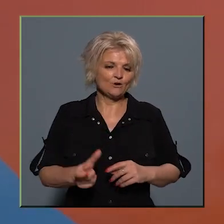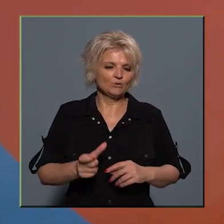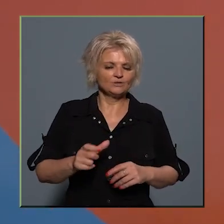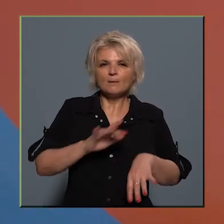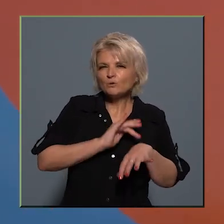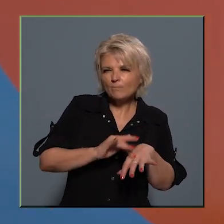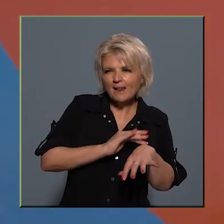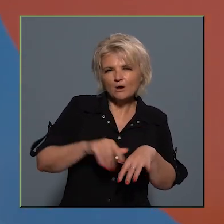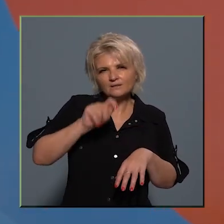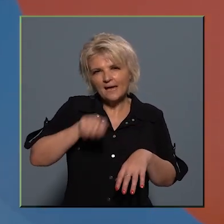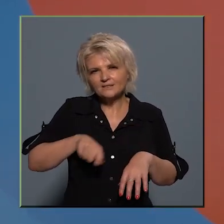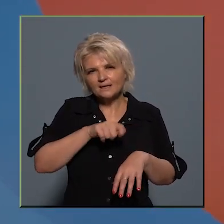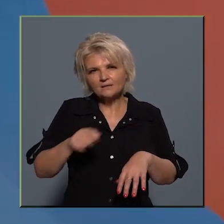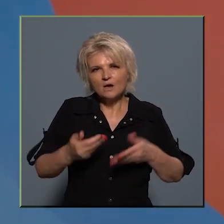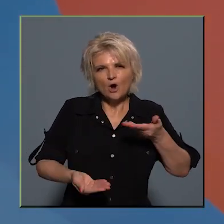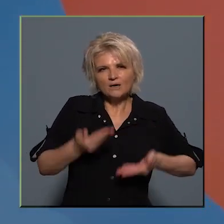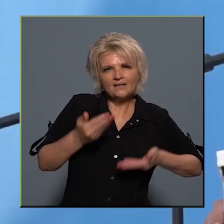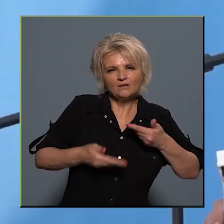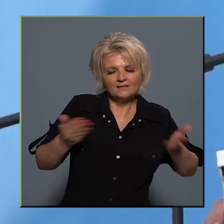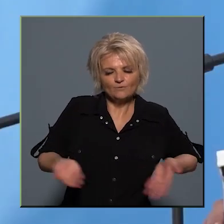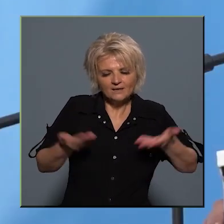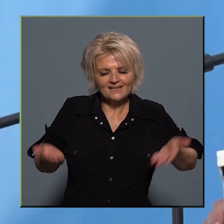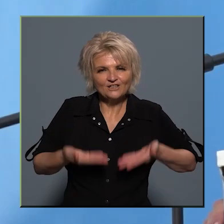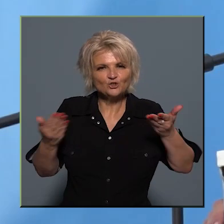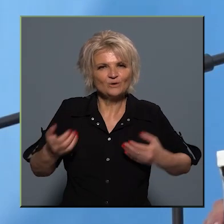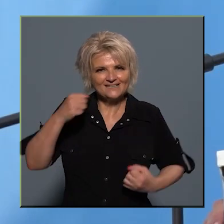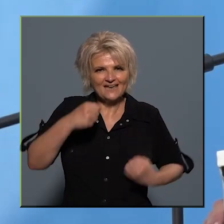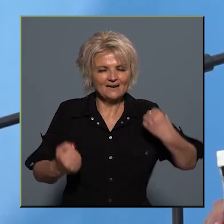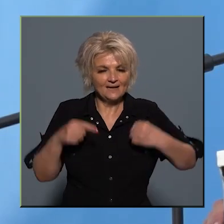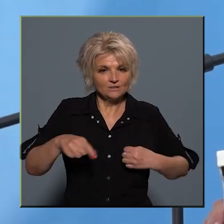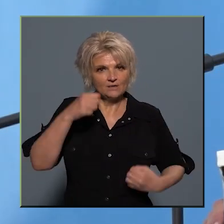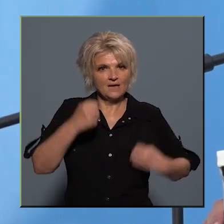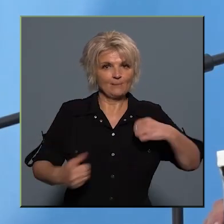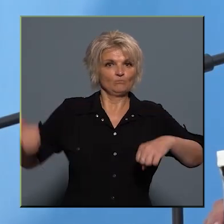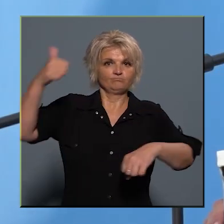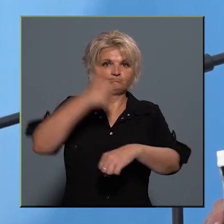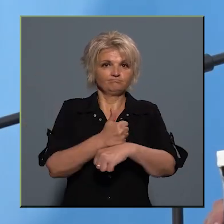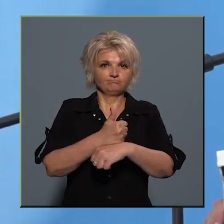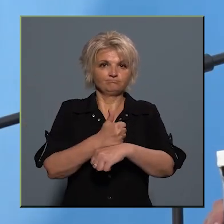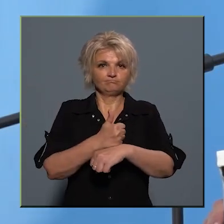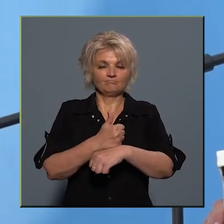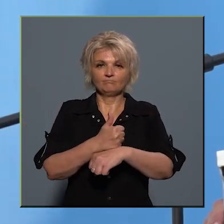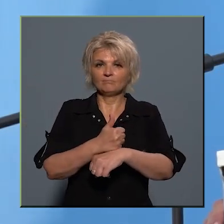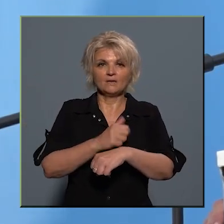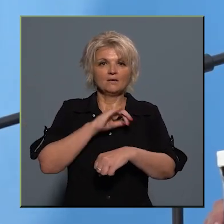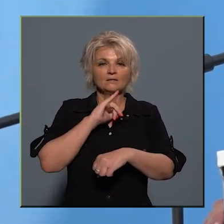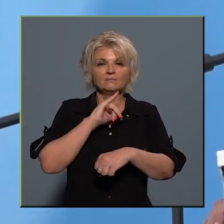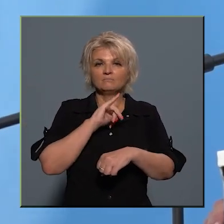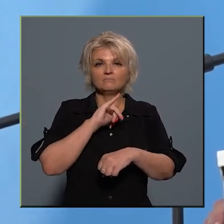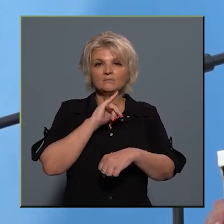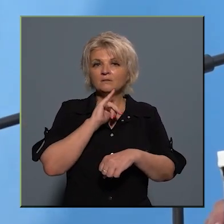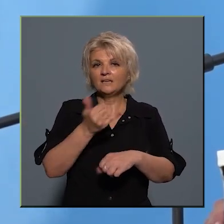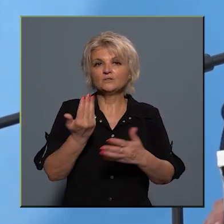tesztel, próbálgat alternatív hajtású járműveket, de ez a jármű az első, ami nem kíván semmilyen